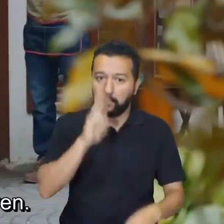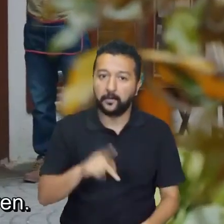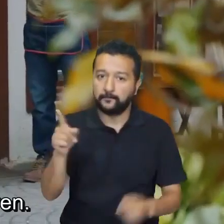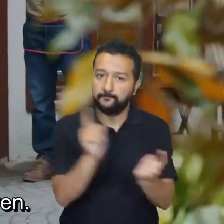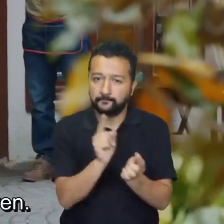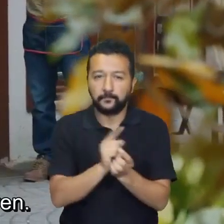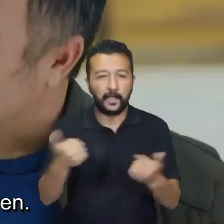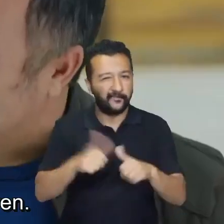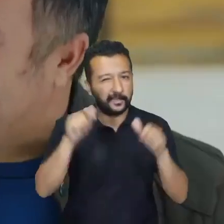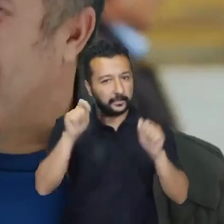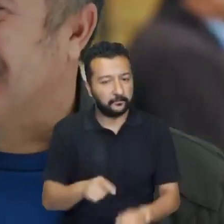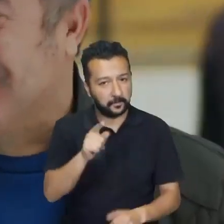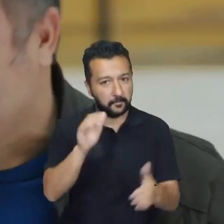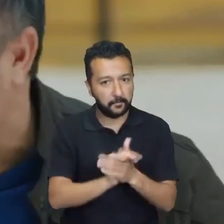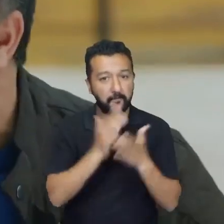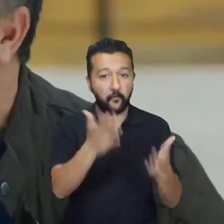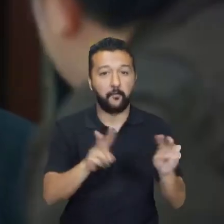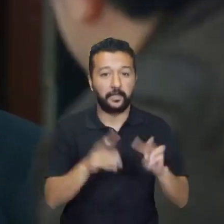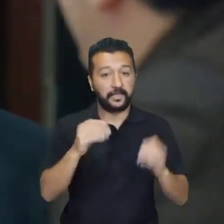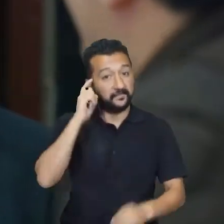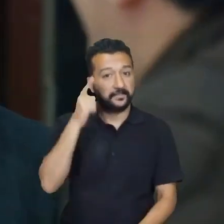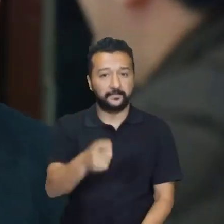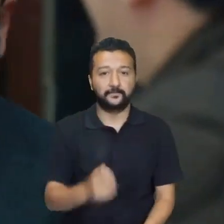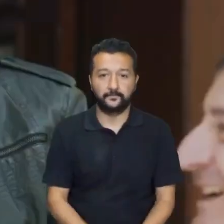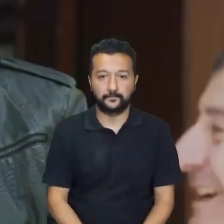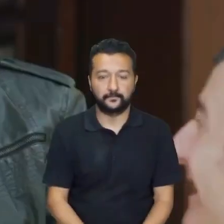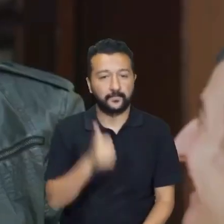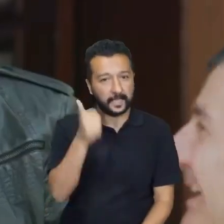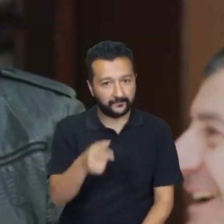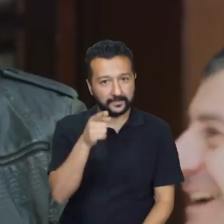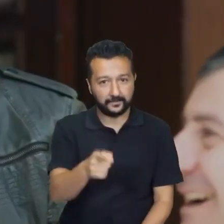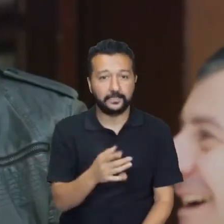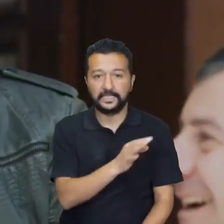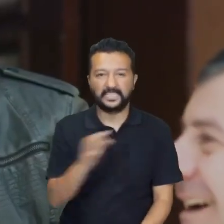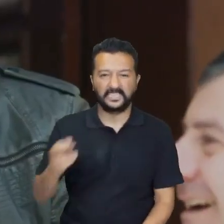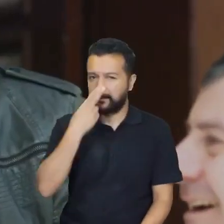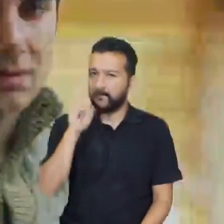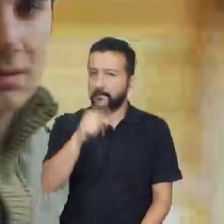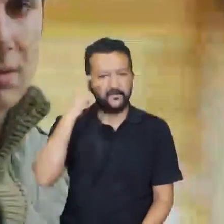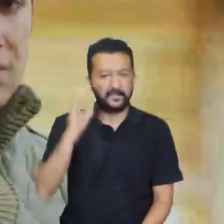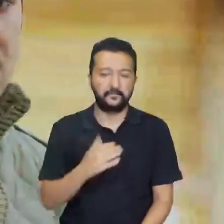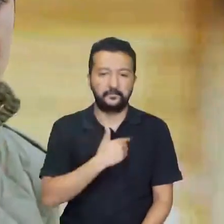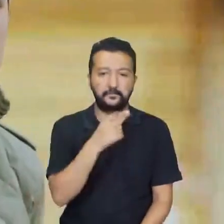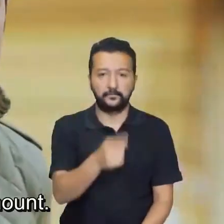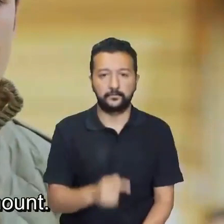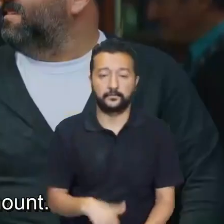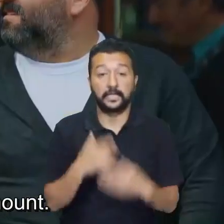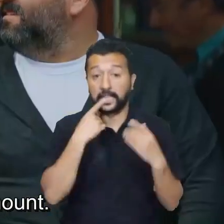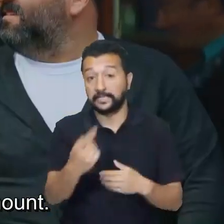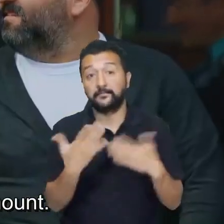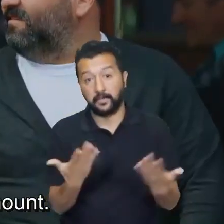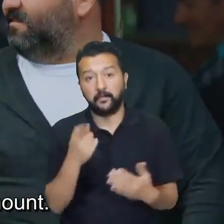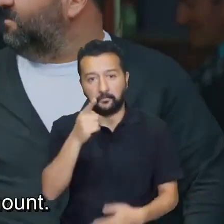bu çocukları baş göz edelim ya. Bravo Metin, çok iyi fikir. Aferin lan. Hiç beğenmedim ben bu fikri. Giyeceğim